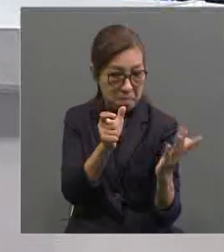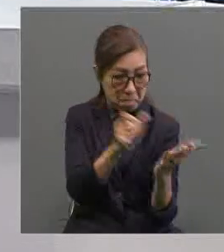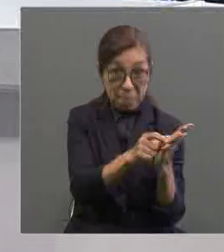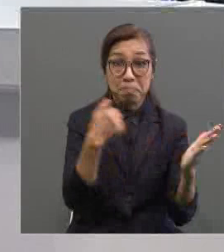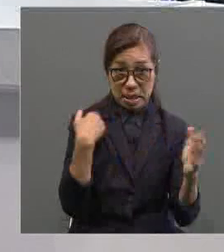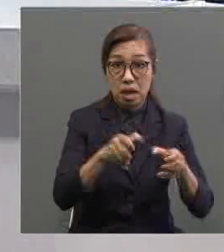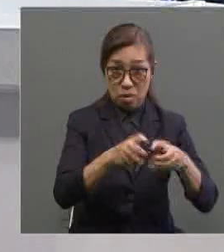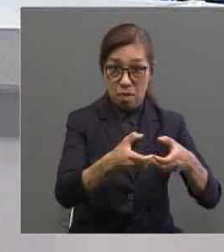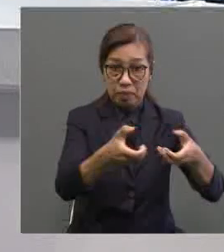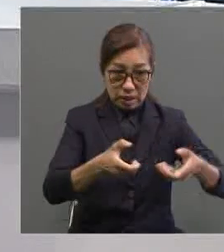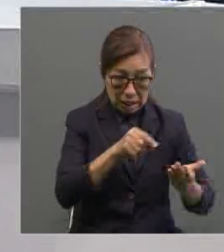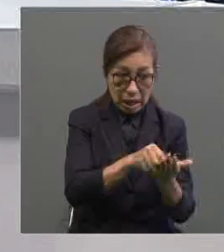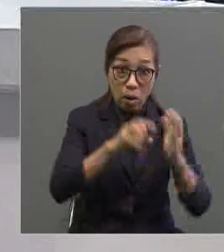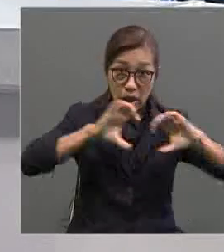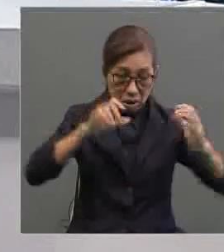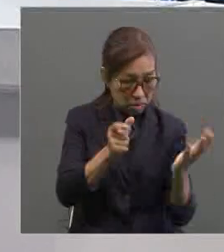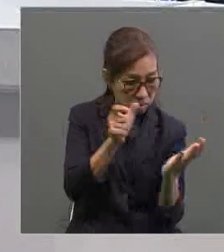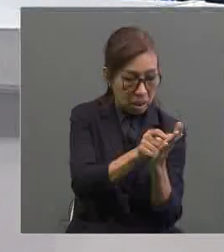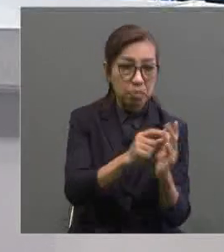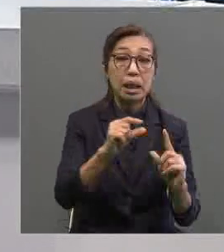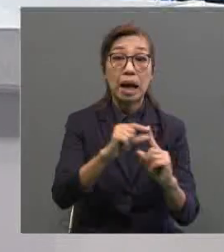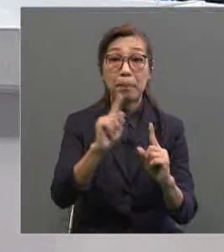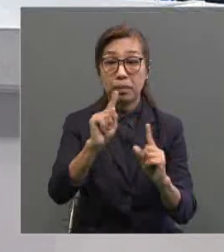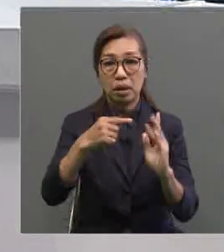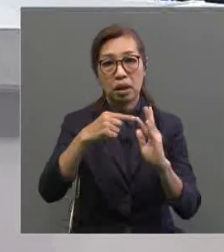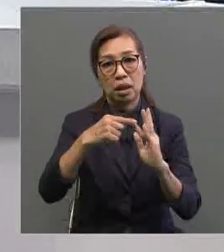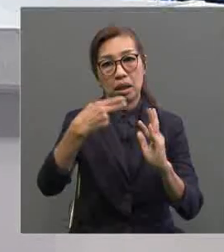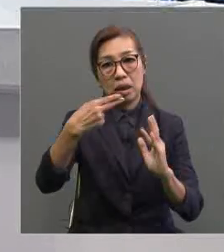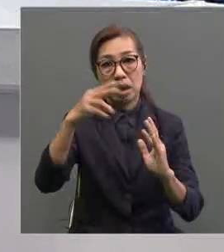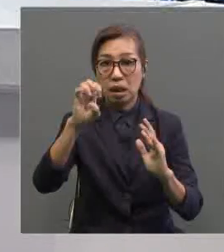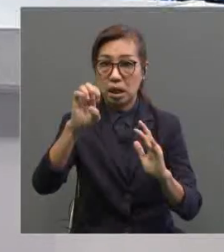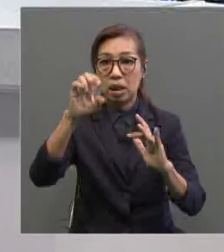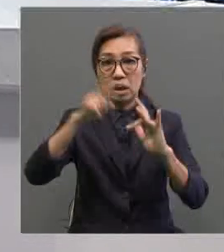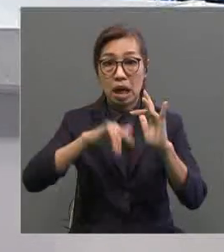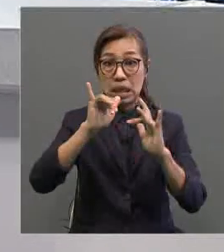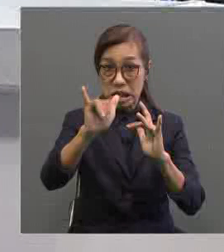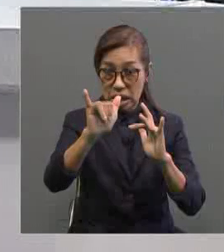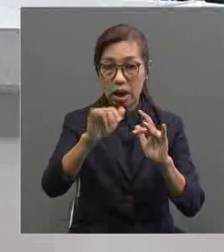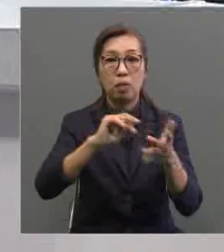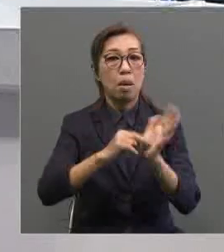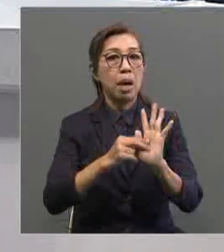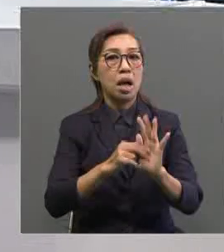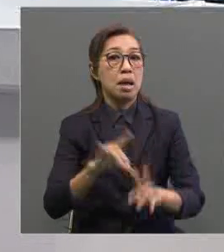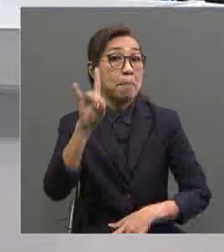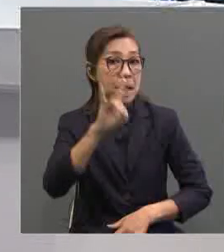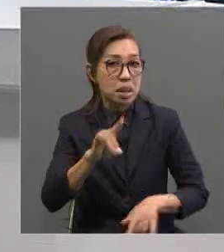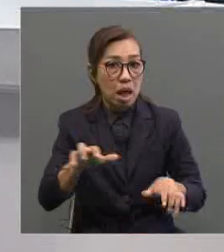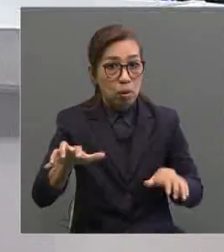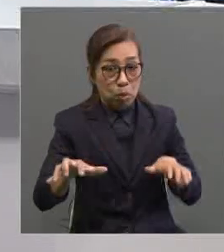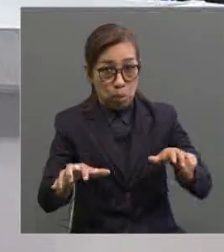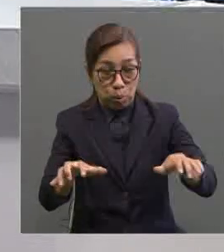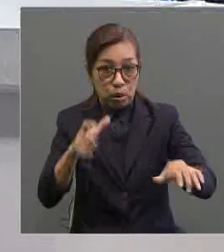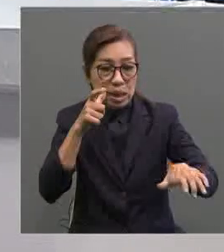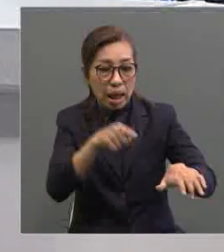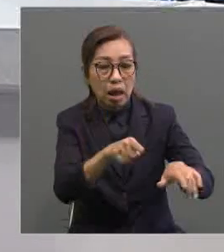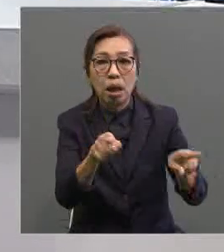ราชบัณฑิตด้วยบอกว่าเป็นชื่อสัตว์เลื้อยคลานขนาดใหญ่ชนิดหนึ่งเป็นสัตว์สกุลเดียวกับ